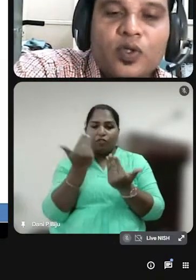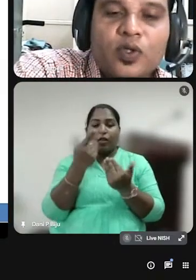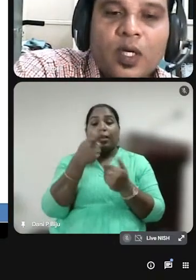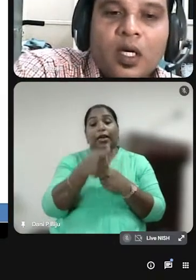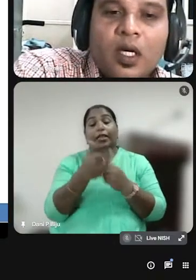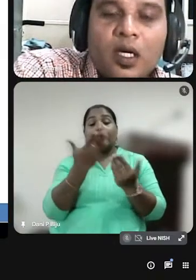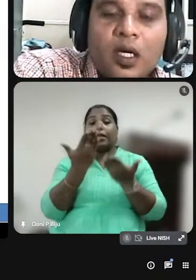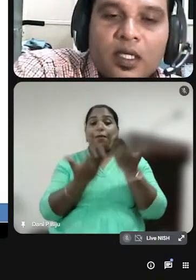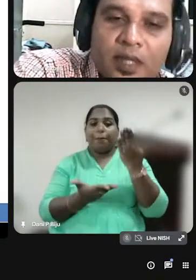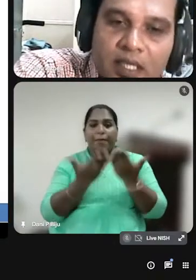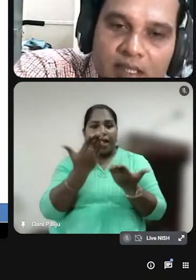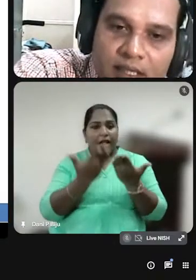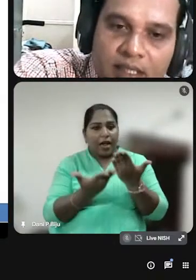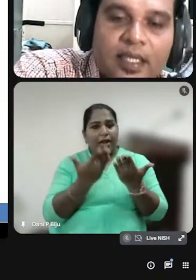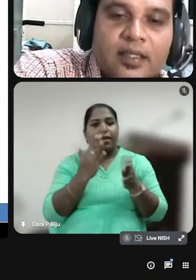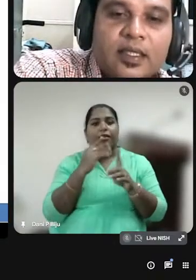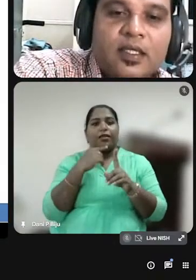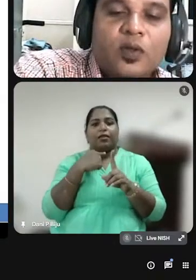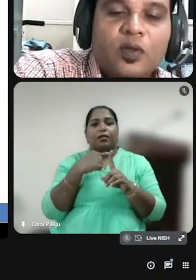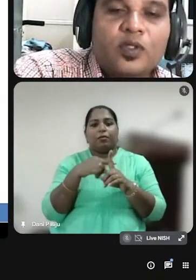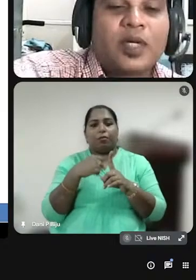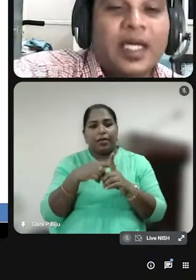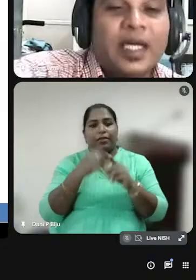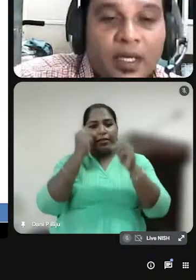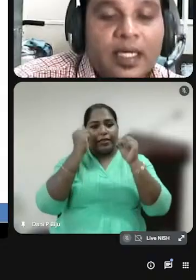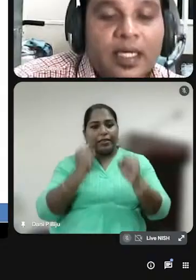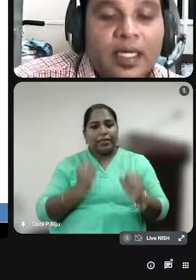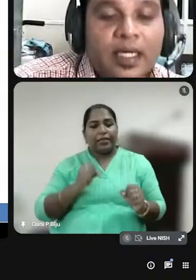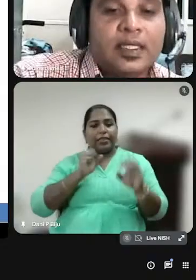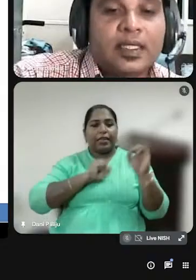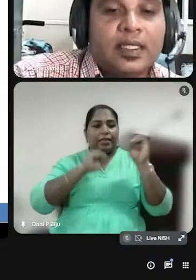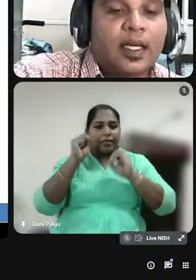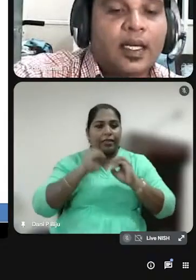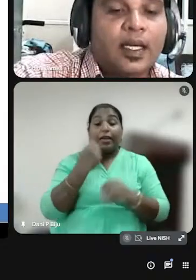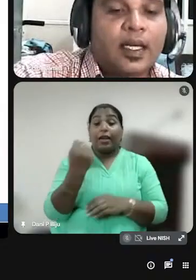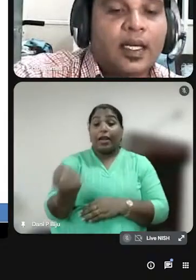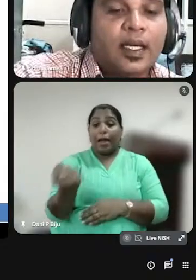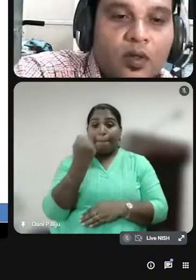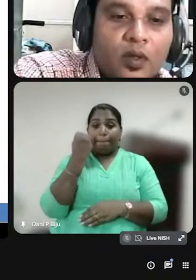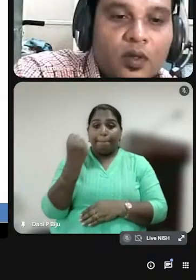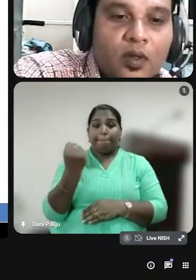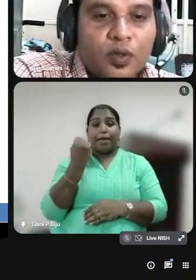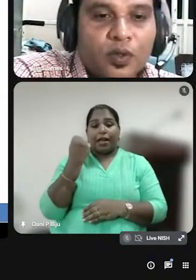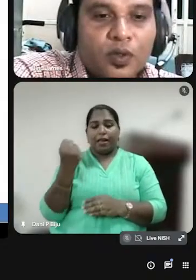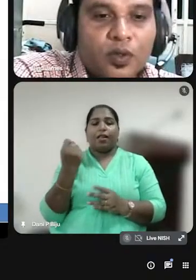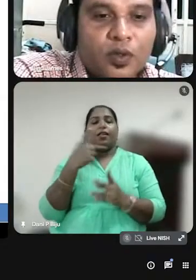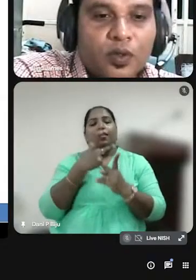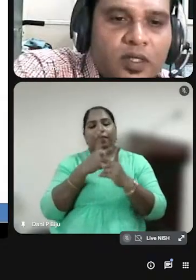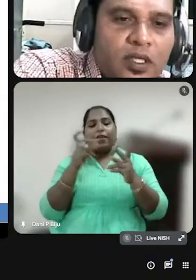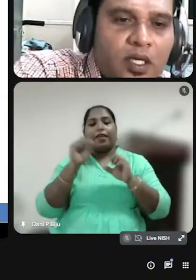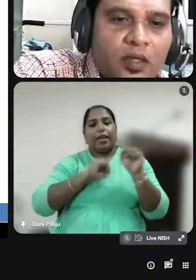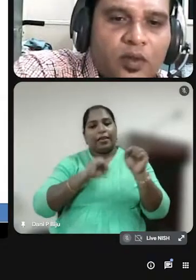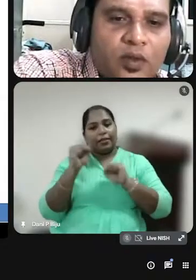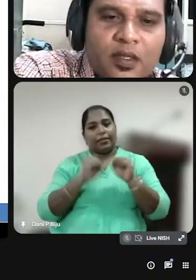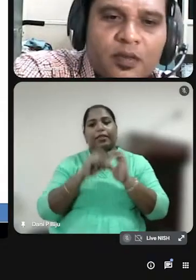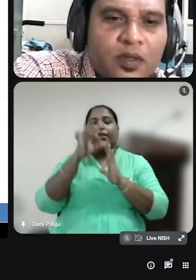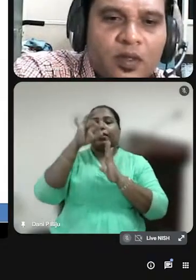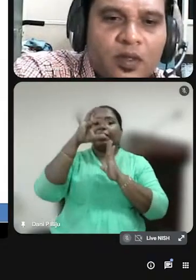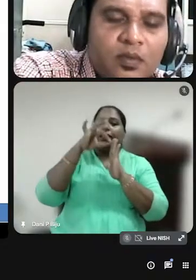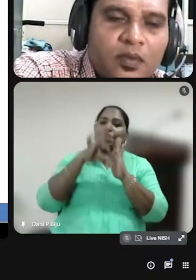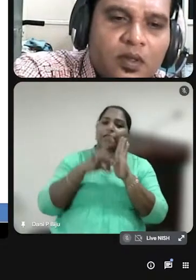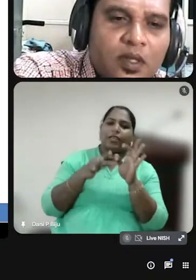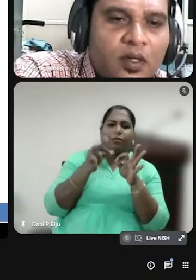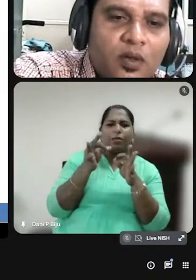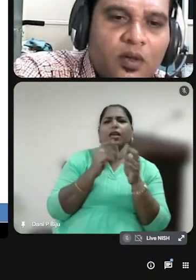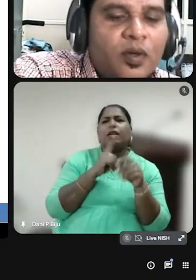ട്രെയിനിങ്ങിനെ കുറിച്ചും നമ്മുടെ സിറ്റിംഗ് എക്സസൈസിനെ കുറിച്ചും ഡംബലിന്റെ എക്സസൈസുകൾ എങ്ങനെയാണ് ചെയ്യുന്നതിനെ കുറിച്ചും ഒക്കെ വിശദീകരിക്കുന്ന ഒരു 10